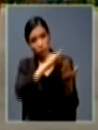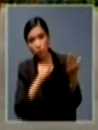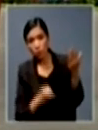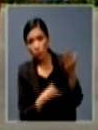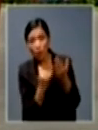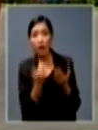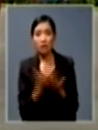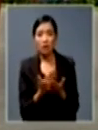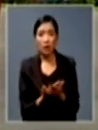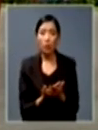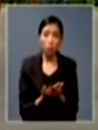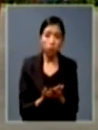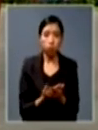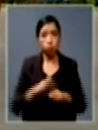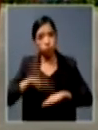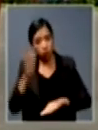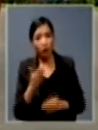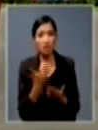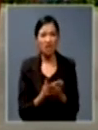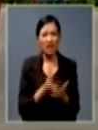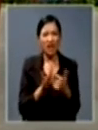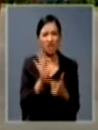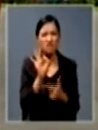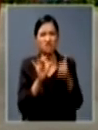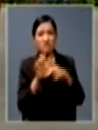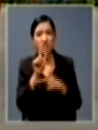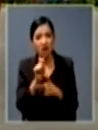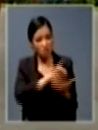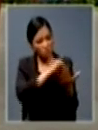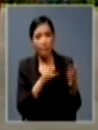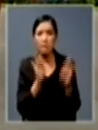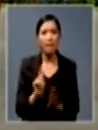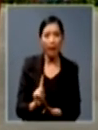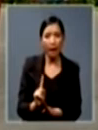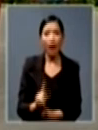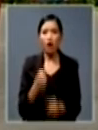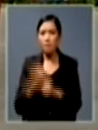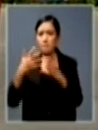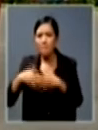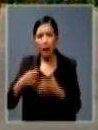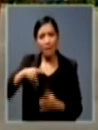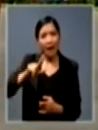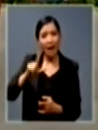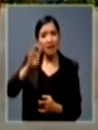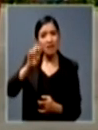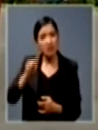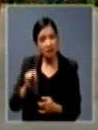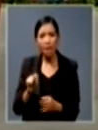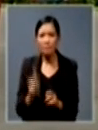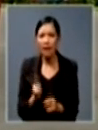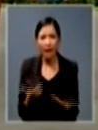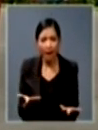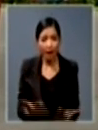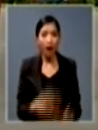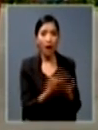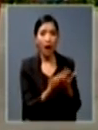งสูงขึ้นหรือเปล่าอ ั ตราเงินเฟ้อแต่ละจังหวัดเป็นแบบไหนต้นทุนการผลิตนะฮะราคาสินค้าหมูเห็ดเป็ด